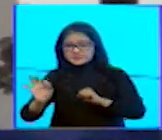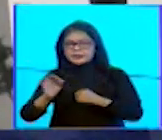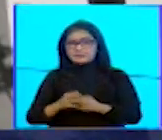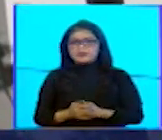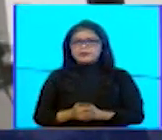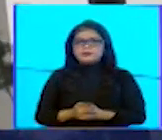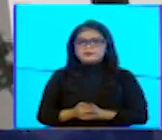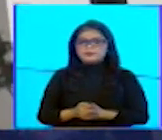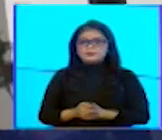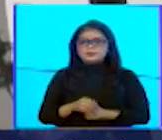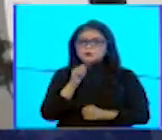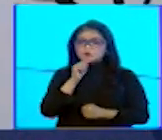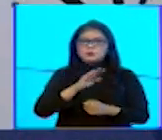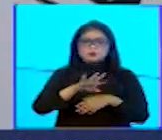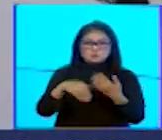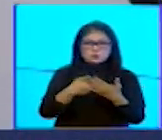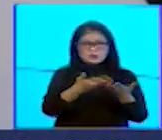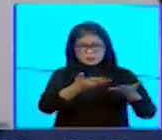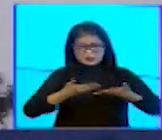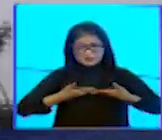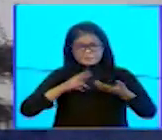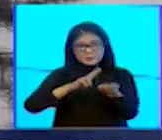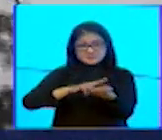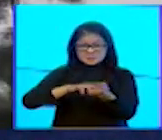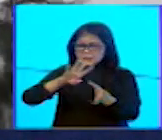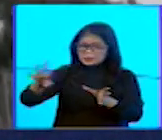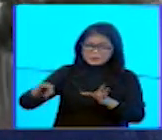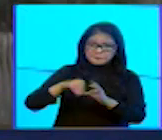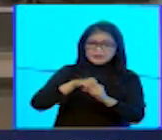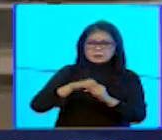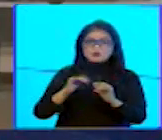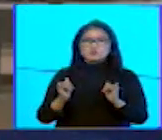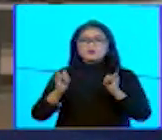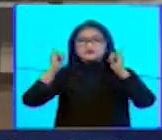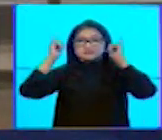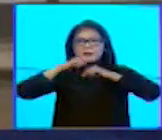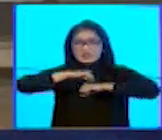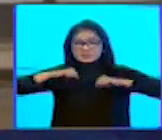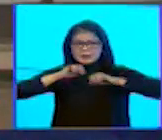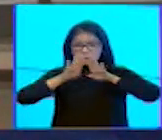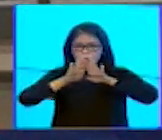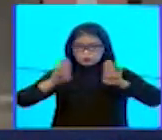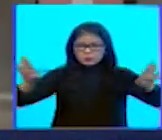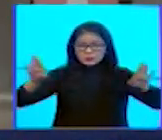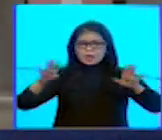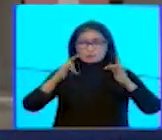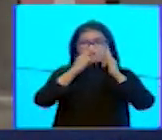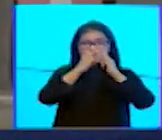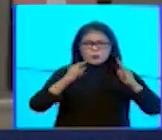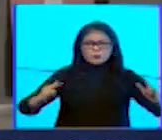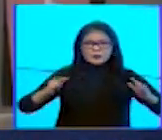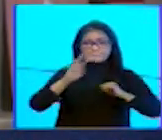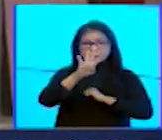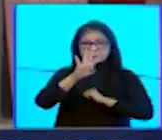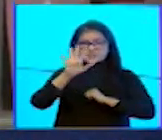Untuk bisa menampung seluruh pasien, pihak pengelola Wisma Atlet terpaksa mengaktifkan tower 4, 5, dan 6 sebagai tempat pendaftaran pasien baru.